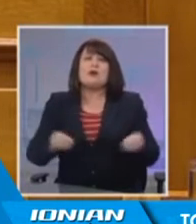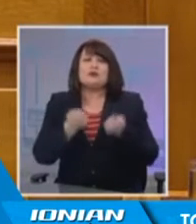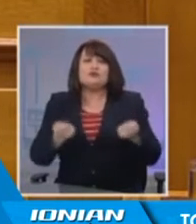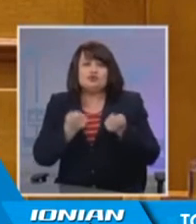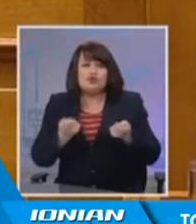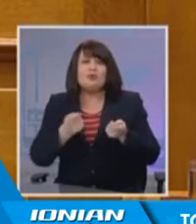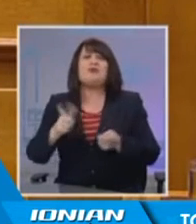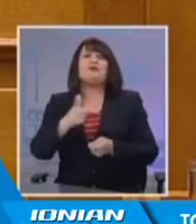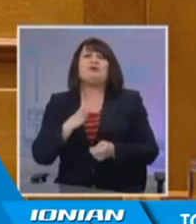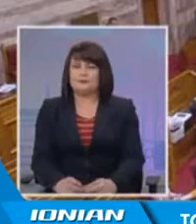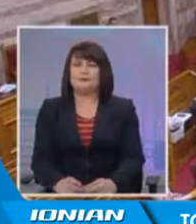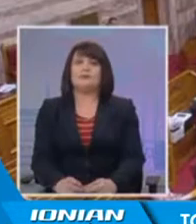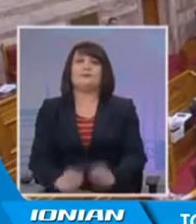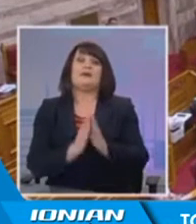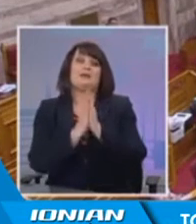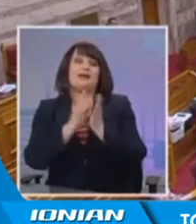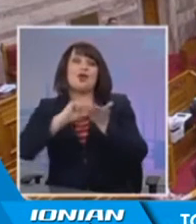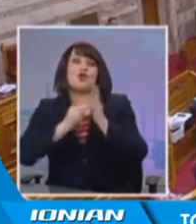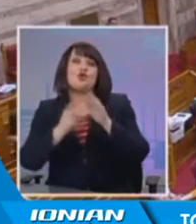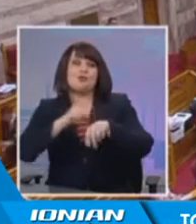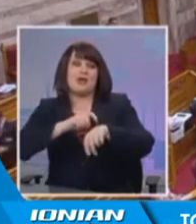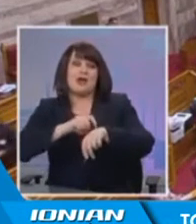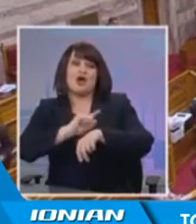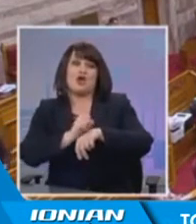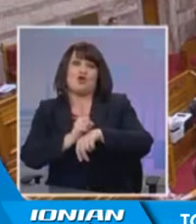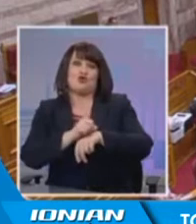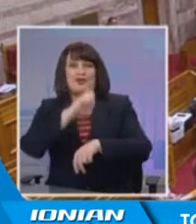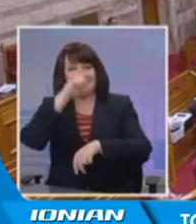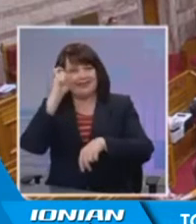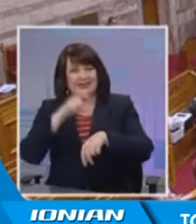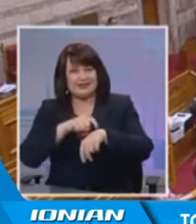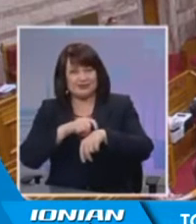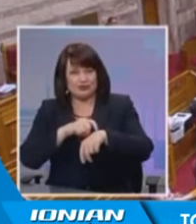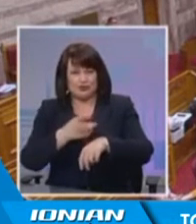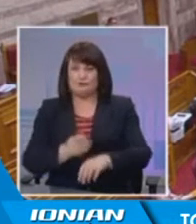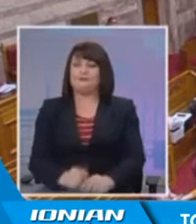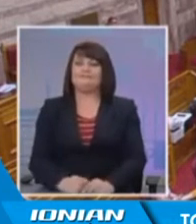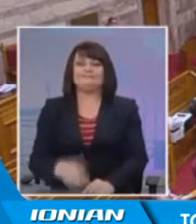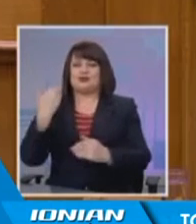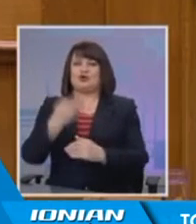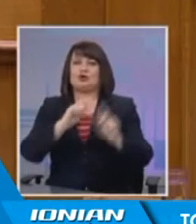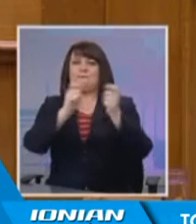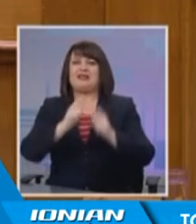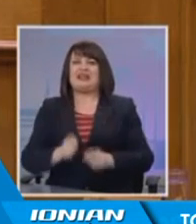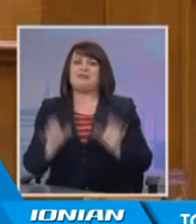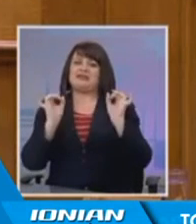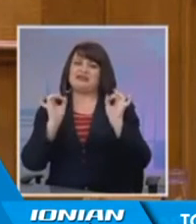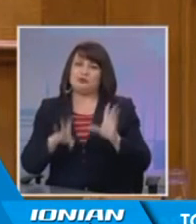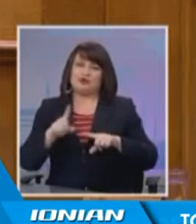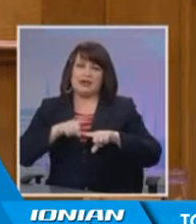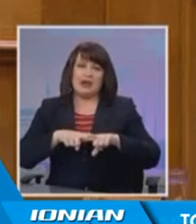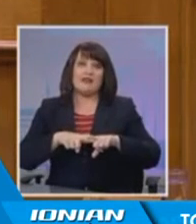εργαζόμενους, από τα φτωχά λαϊκά στρώματα. Ο Βασίλης Λεβέντης σχολίασε την απουσία τόσο του Πρωθυπουργού όσο και του Κυριάκου Μητσοτάκη κατά τη διάρκεια της